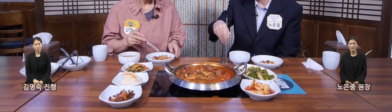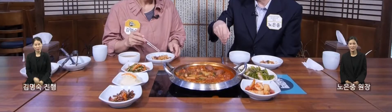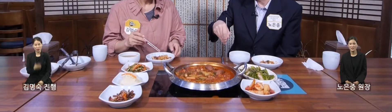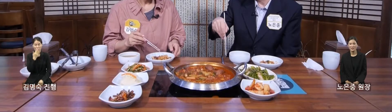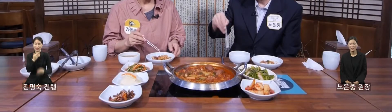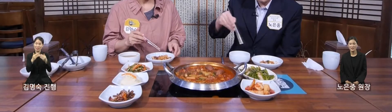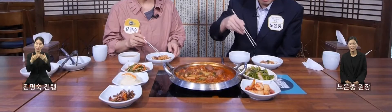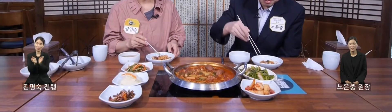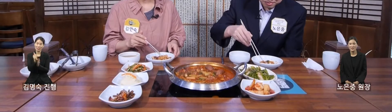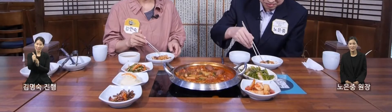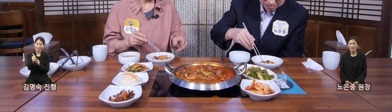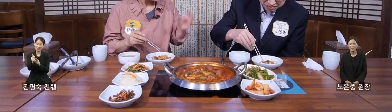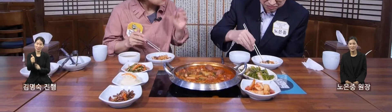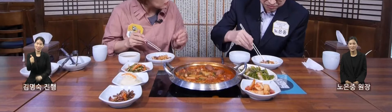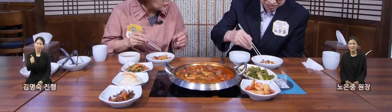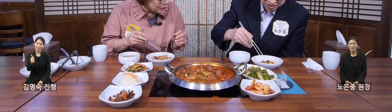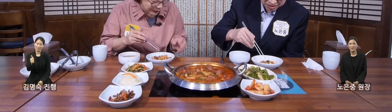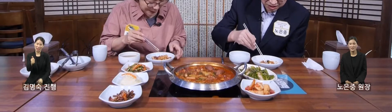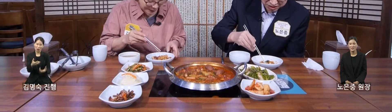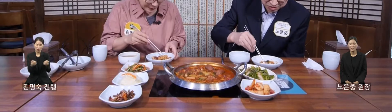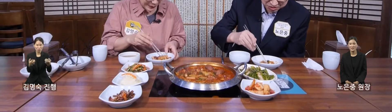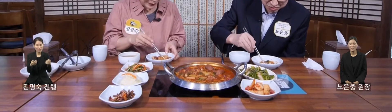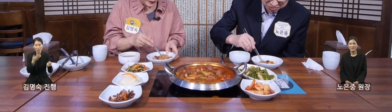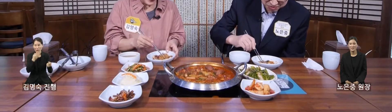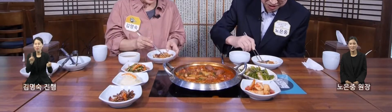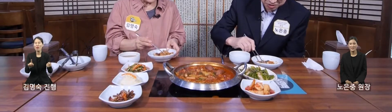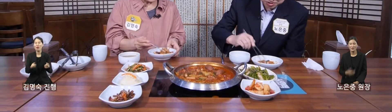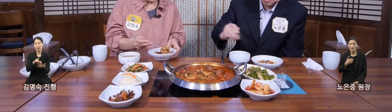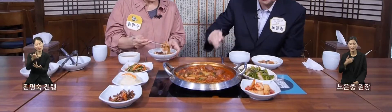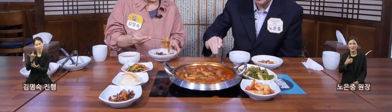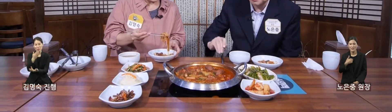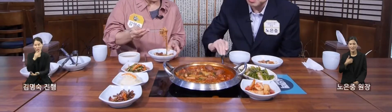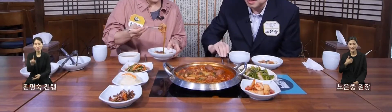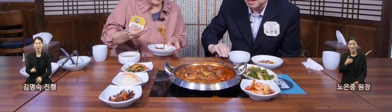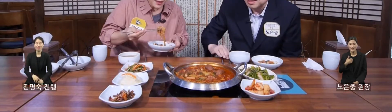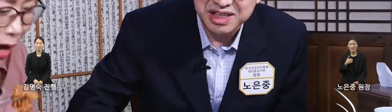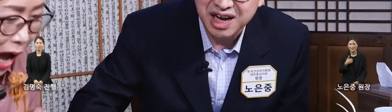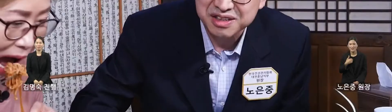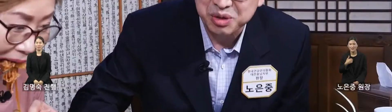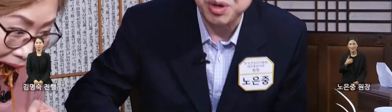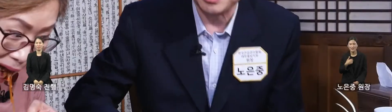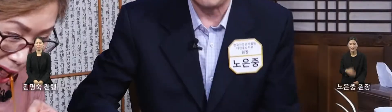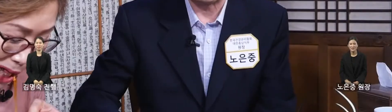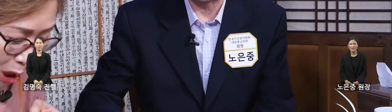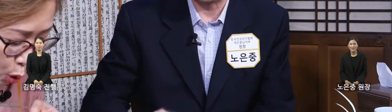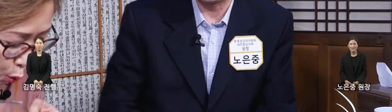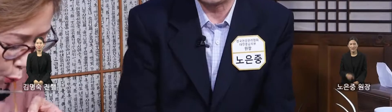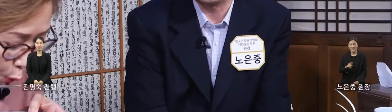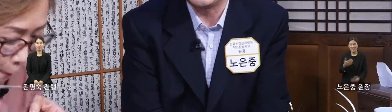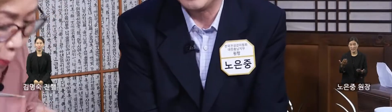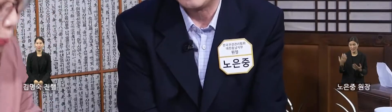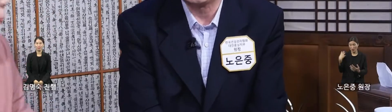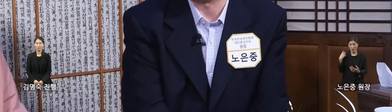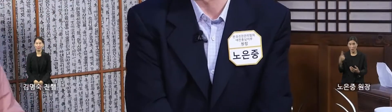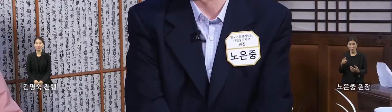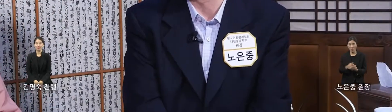원장님은 어떻게 좀 가려서 드실까요? 저는 제가 하는 역할이 항상